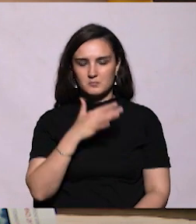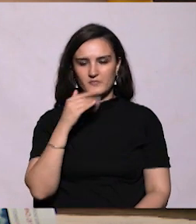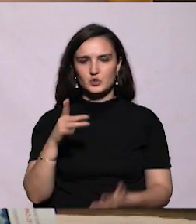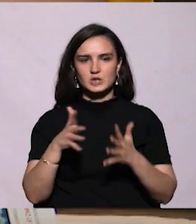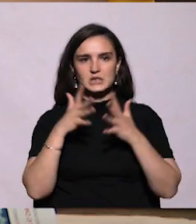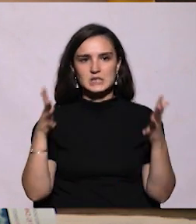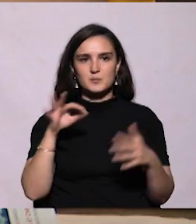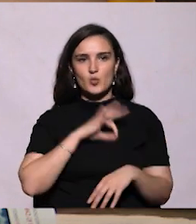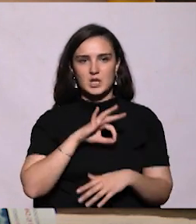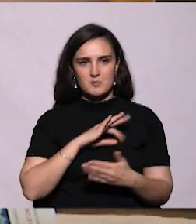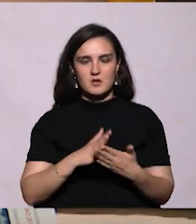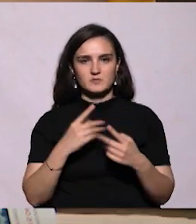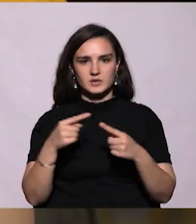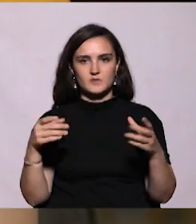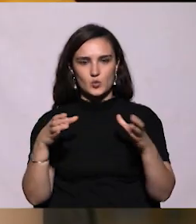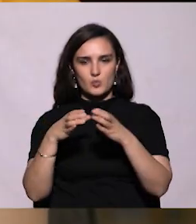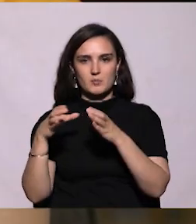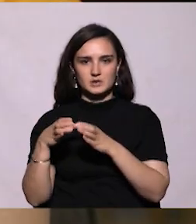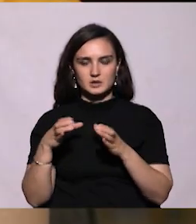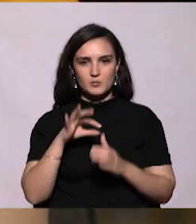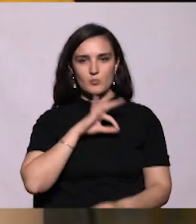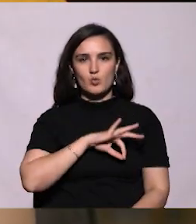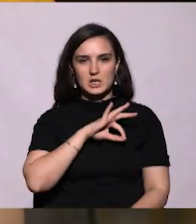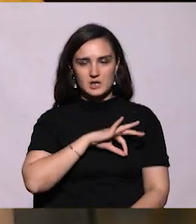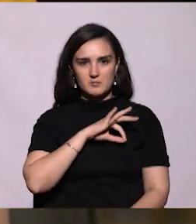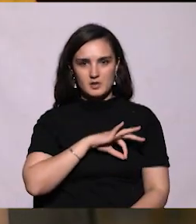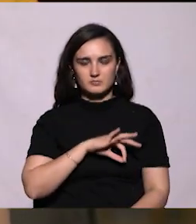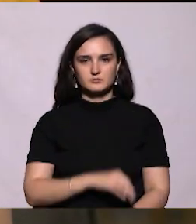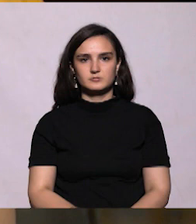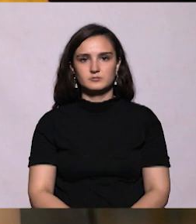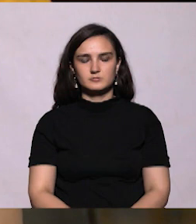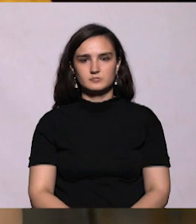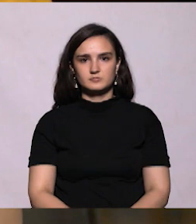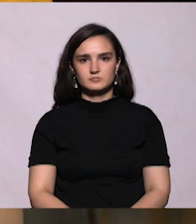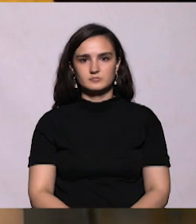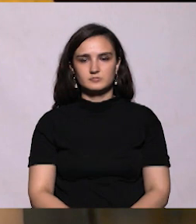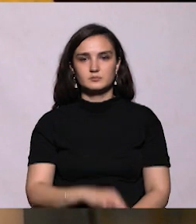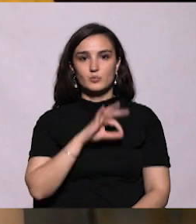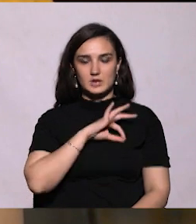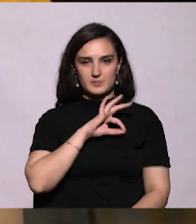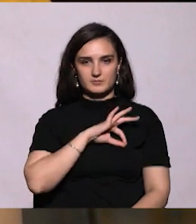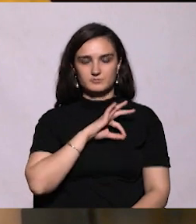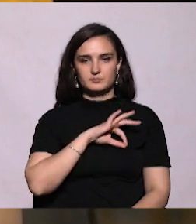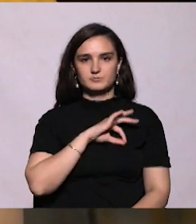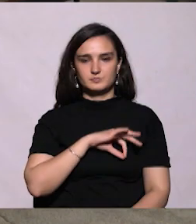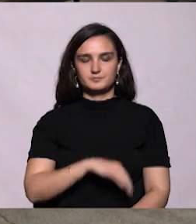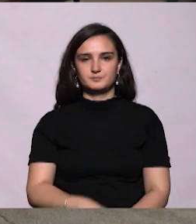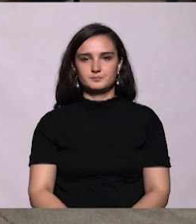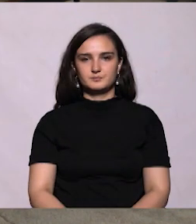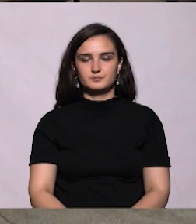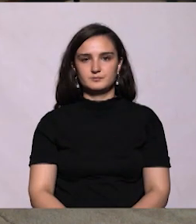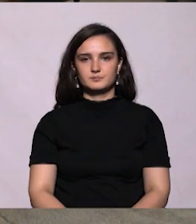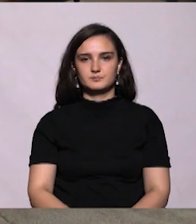bigger profit they will have. Profit, მოგება. Profit,